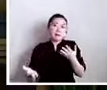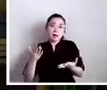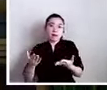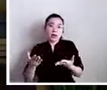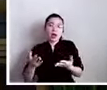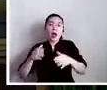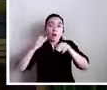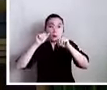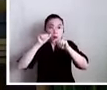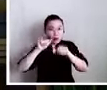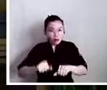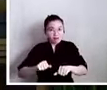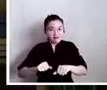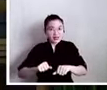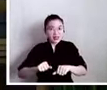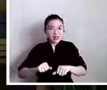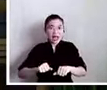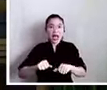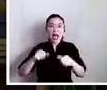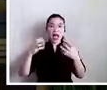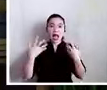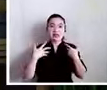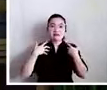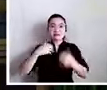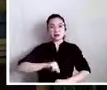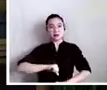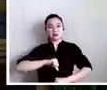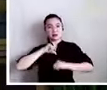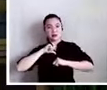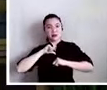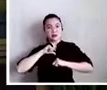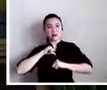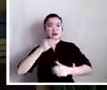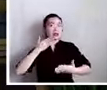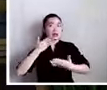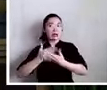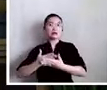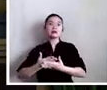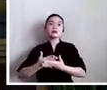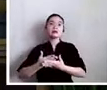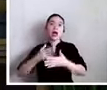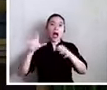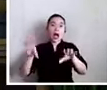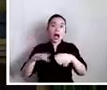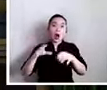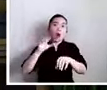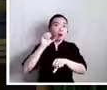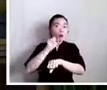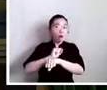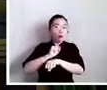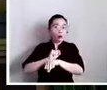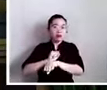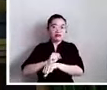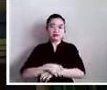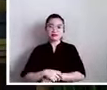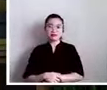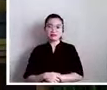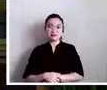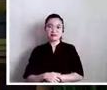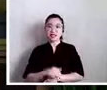Ma-undermine ang kahulugan sa good work, dili na siya gikan ni Hesukristo, gikan na siya sa atong